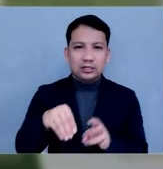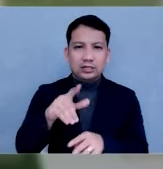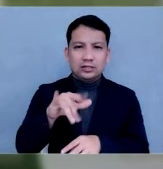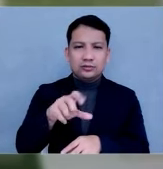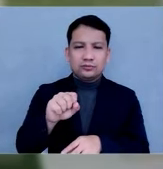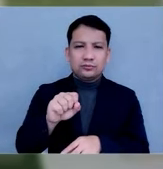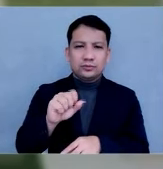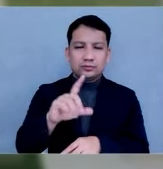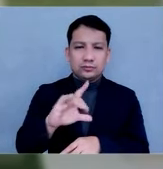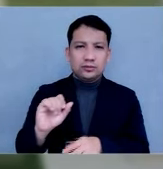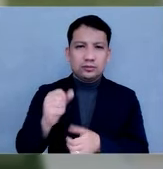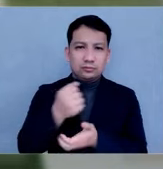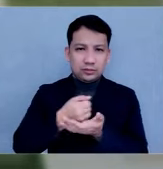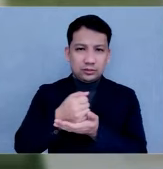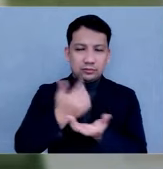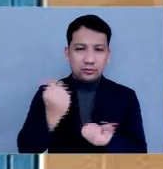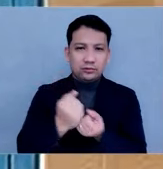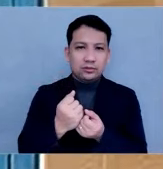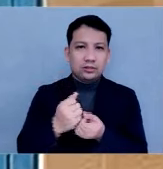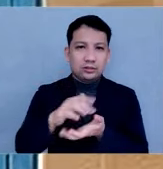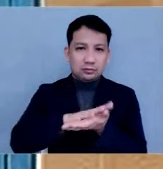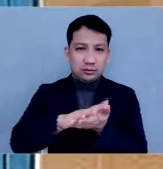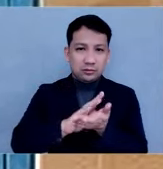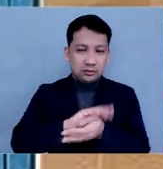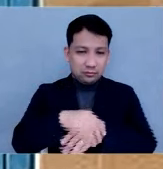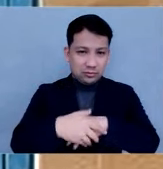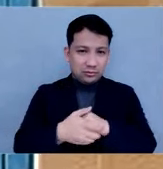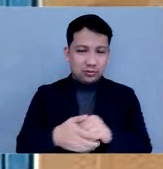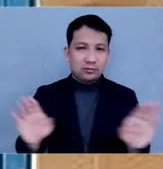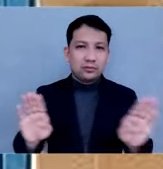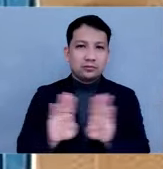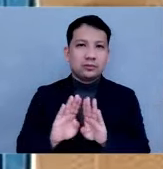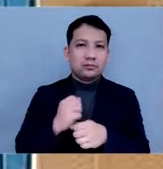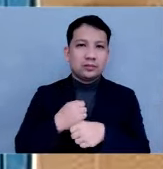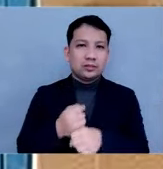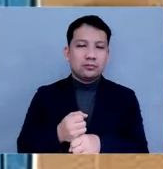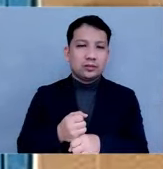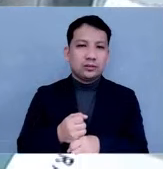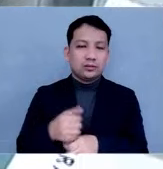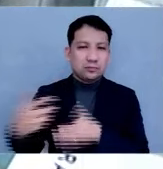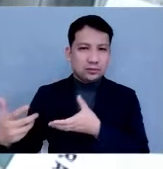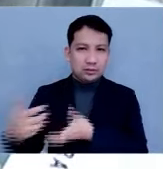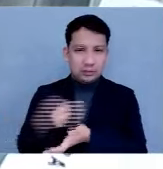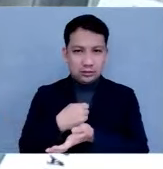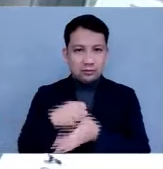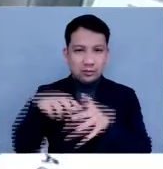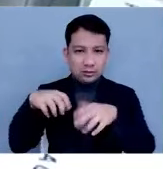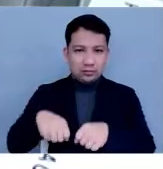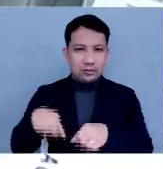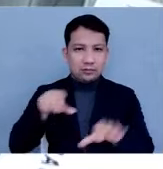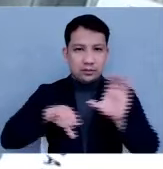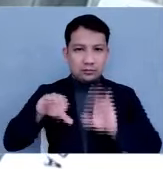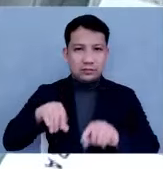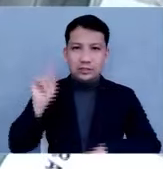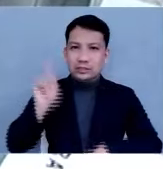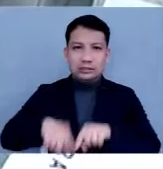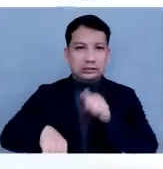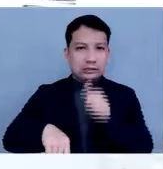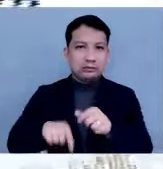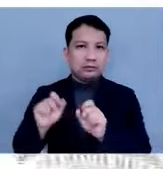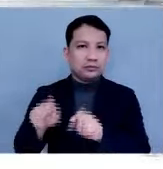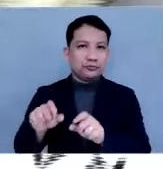karaniwang formulation para sa rubbing alcohol. Ipinasara muna ng paggawaan at kinumpiskang mga produkto at kemikal para hindi na maibenta